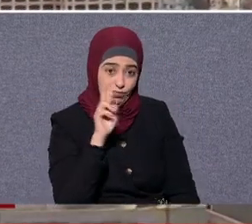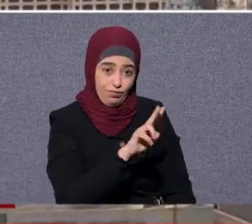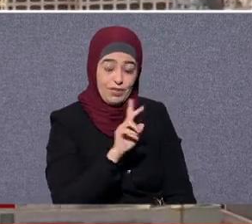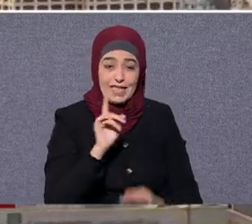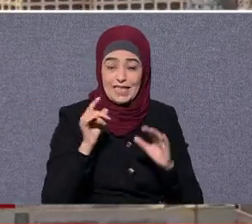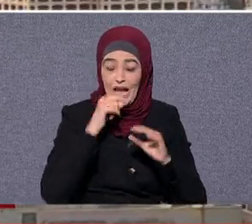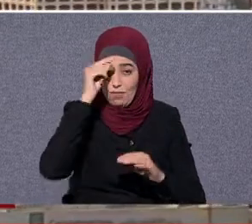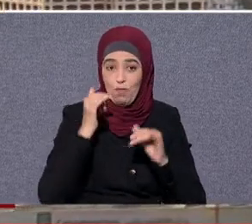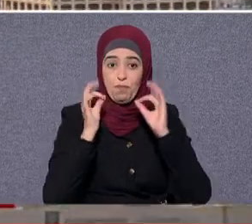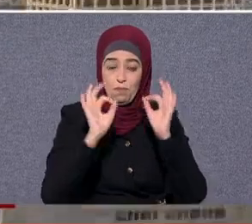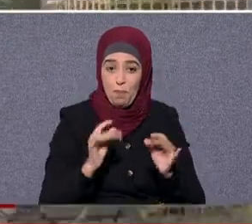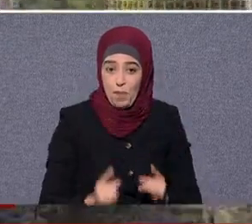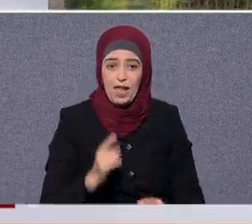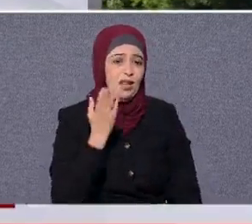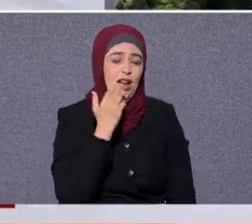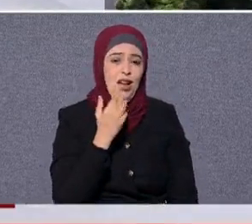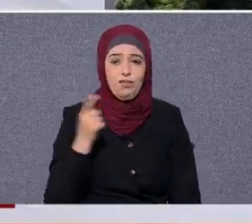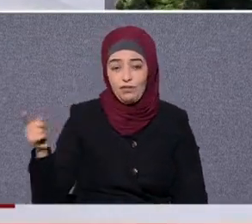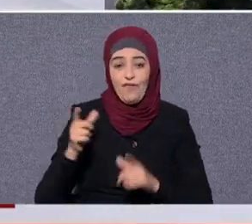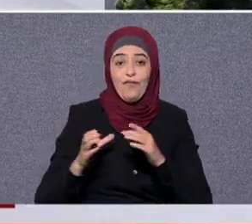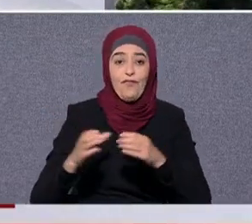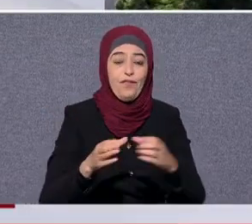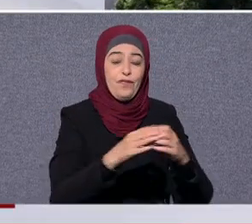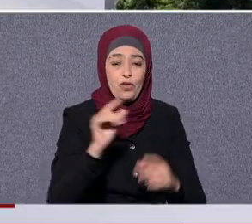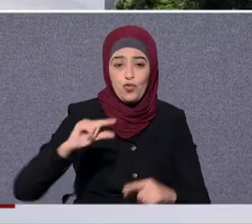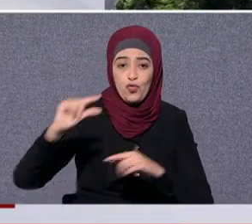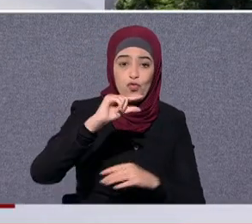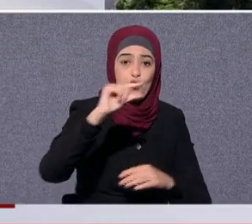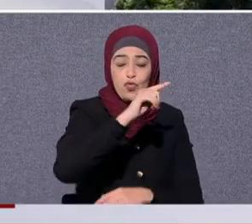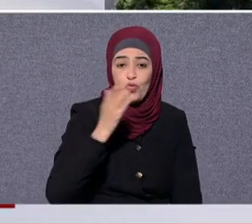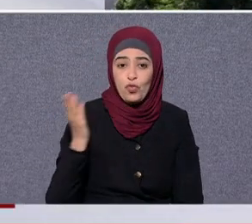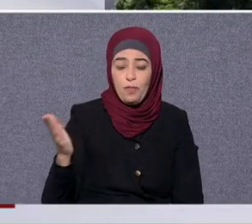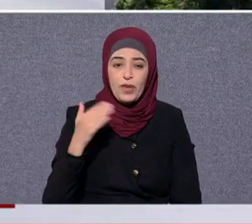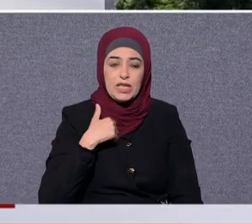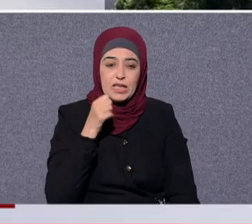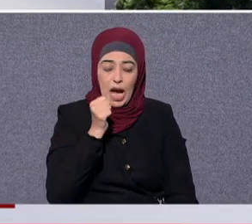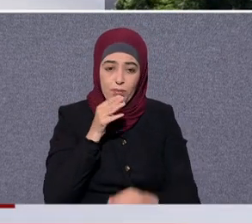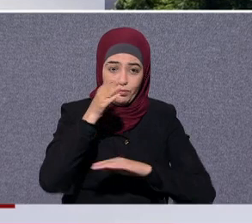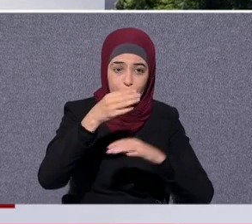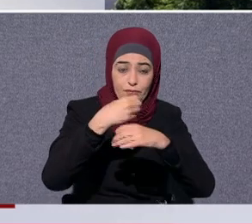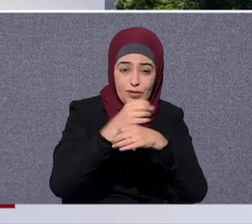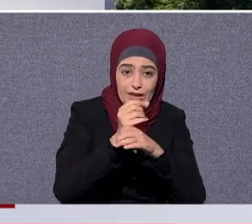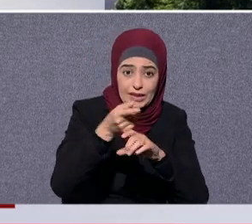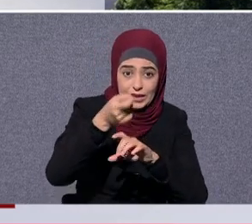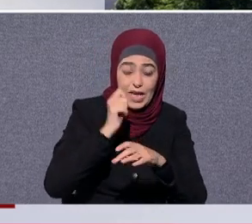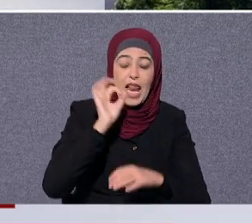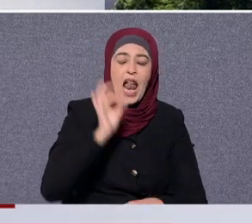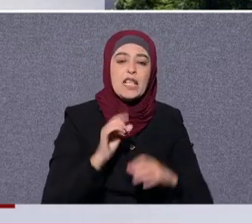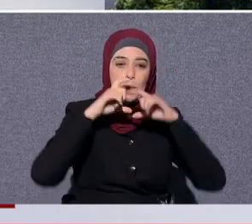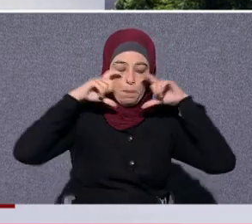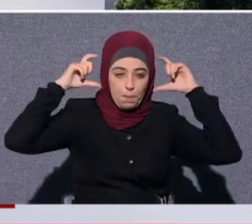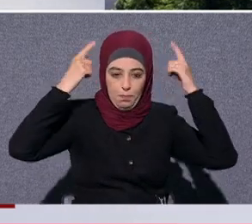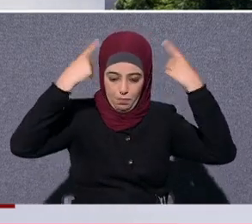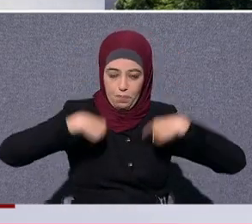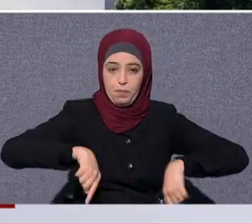يعني الفرق الاستقصاء الوبائي لا يستطيع من أخذ أي عينة من أي شخص قبل ما يلبس كل